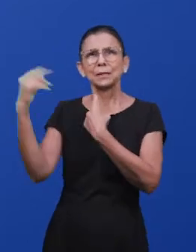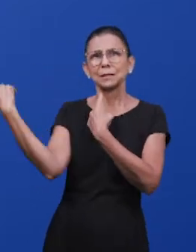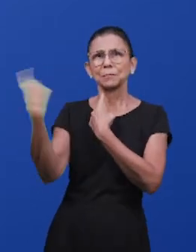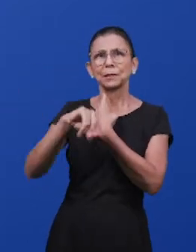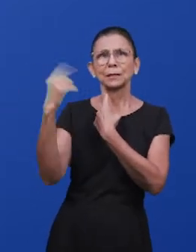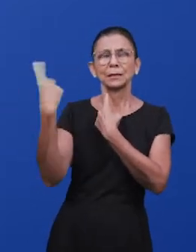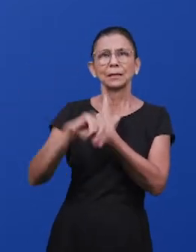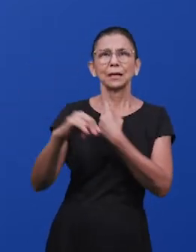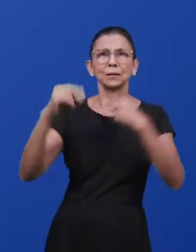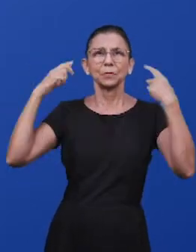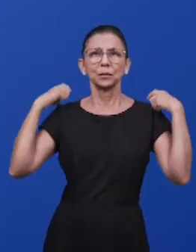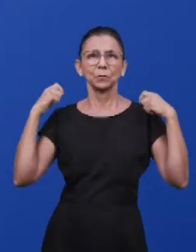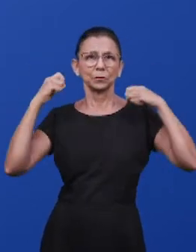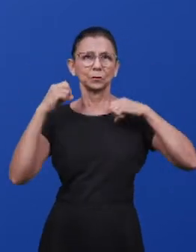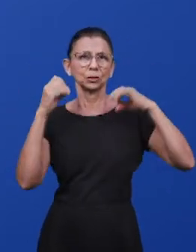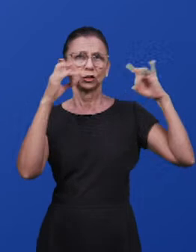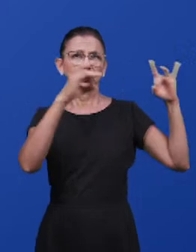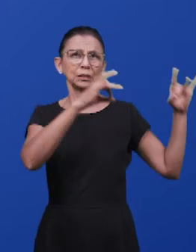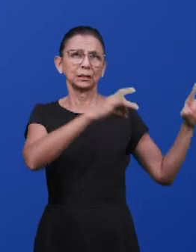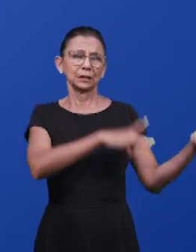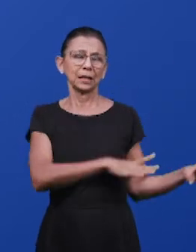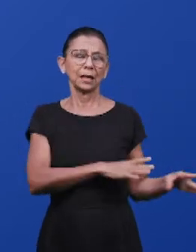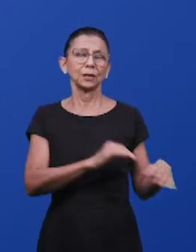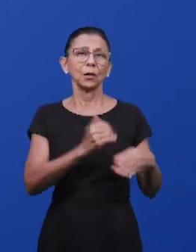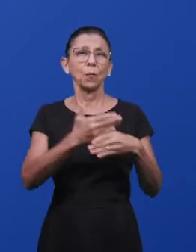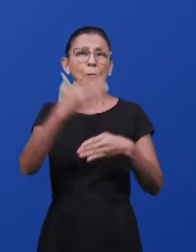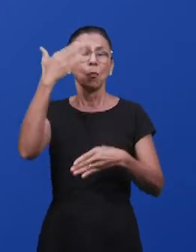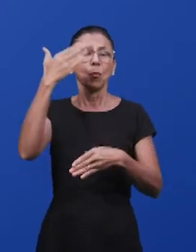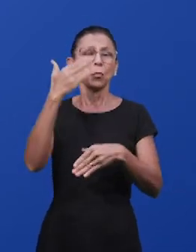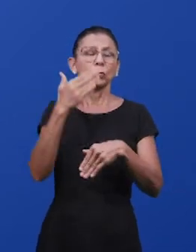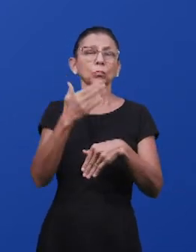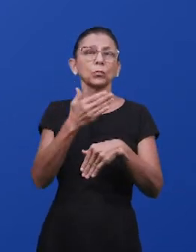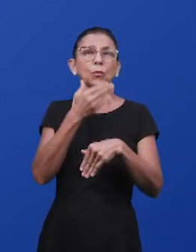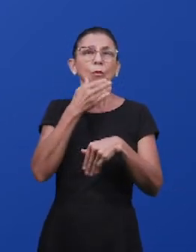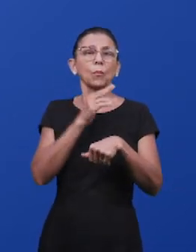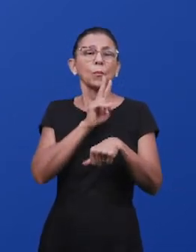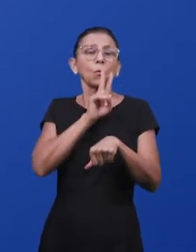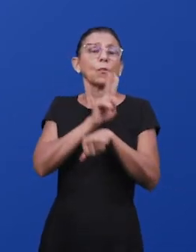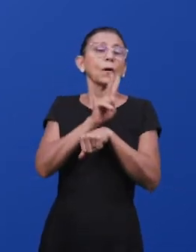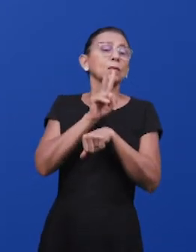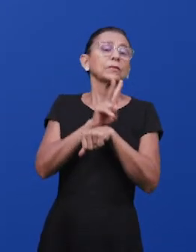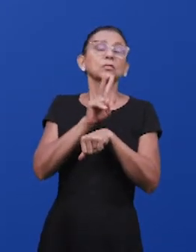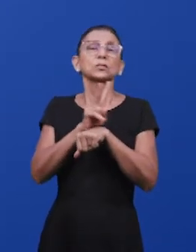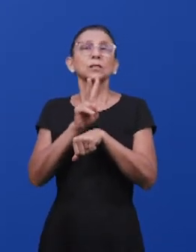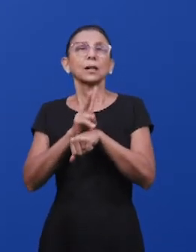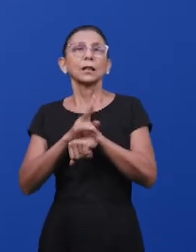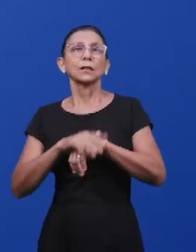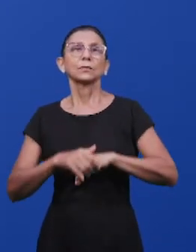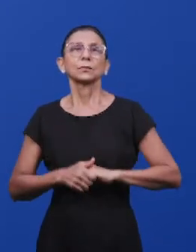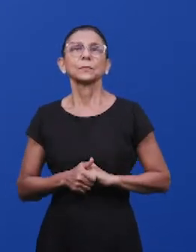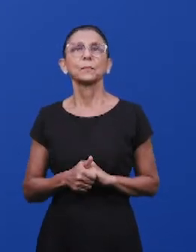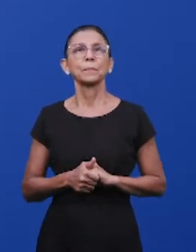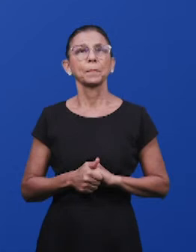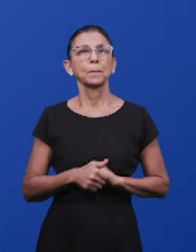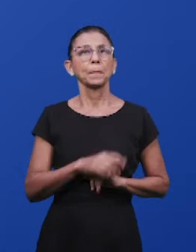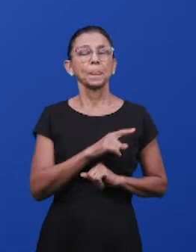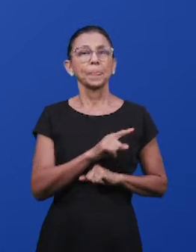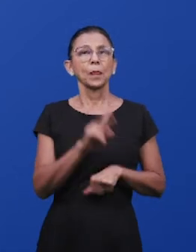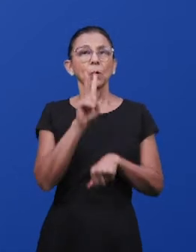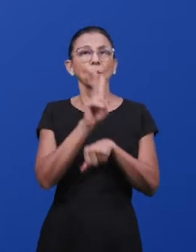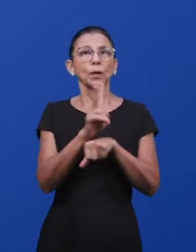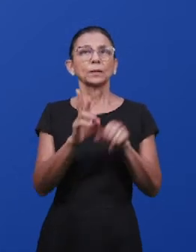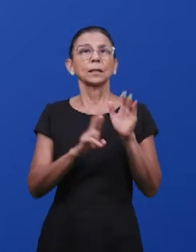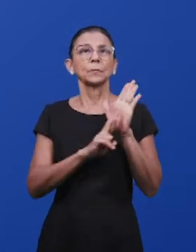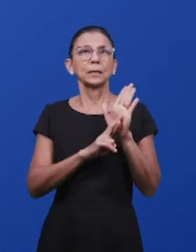mi hanno ferita. Le guardie delle mura mi hanno strappato il velo. Le guardie rappresentano i leader